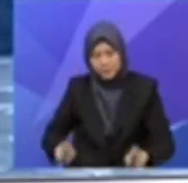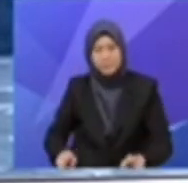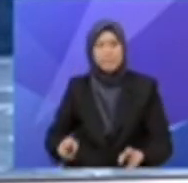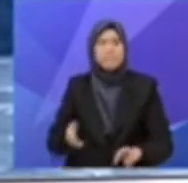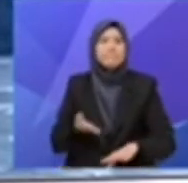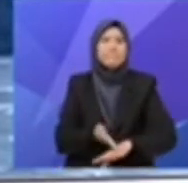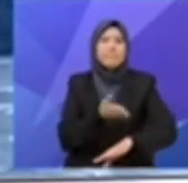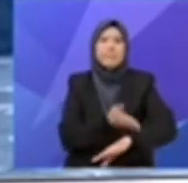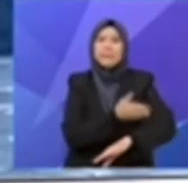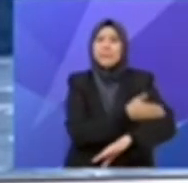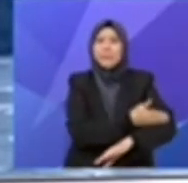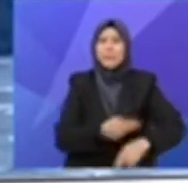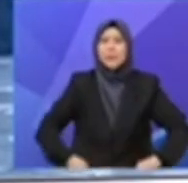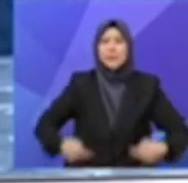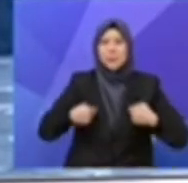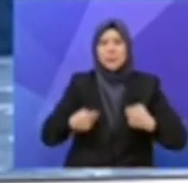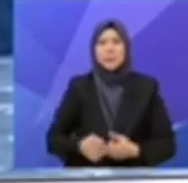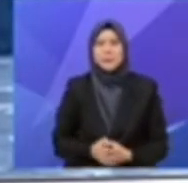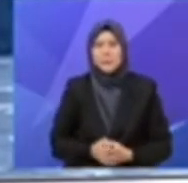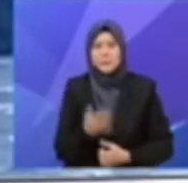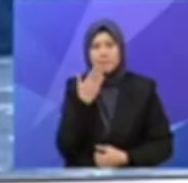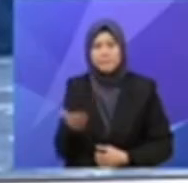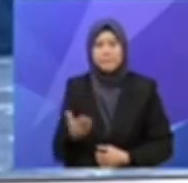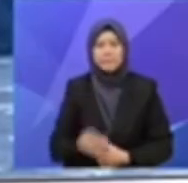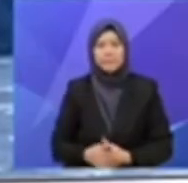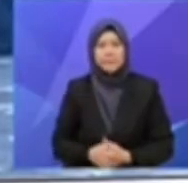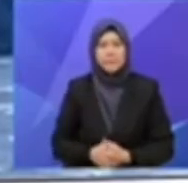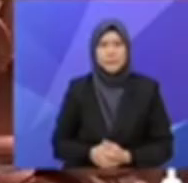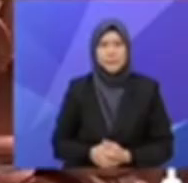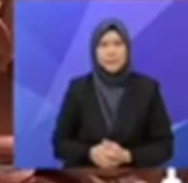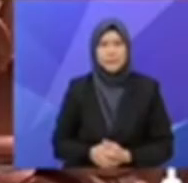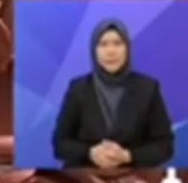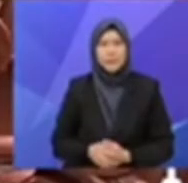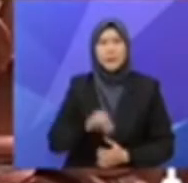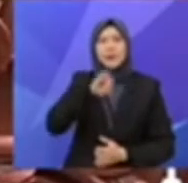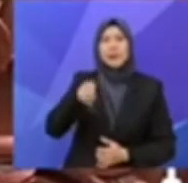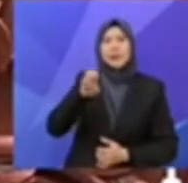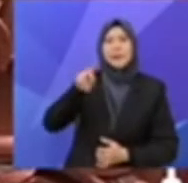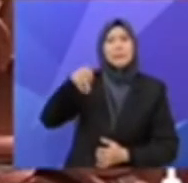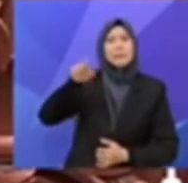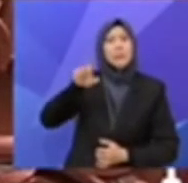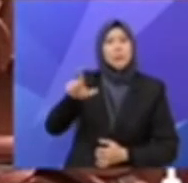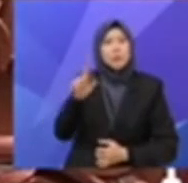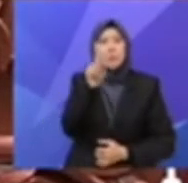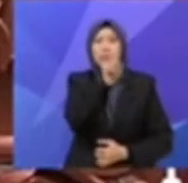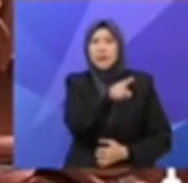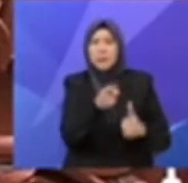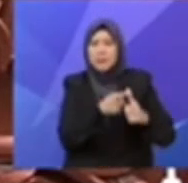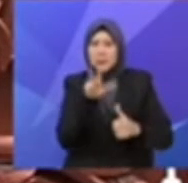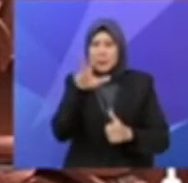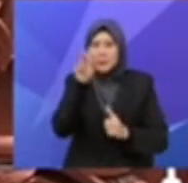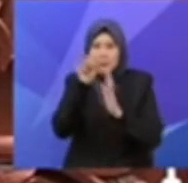memperbaiki hidup sebagai lemon dan ngetweet sini jempol soalan tambahan yang pertama